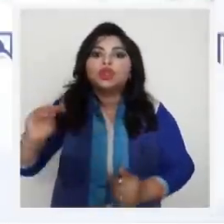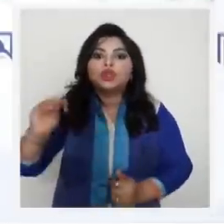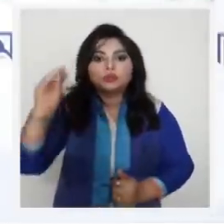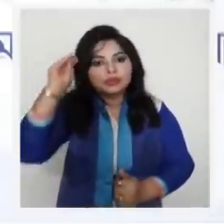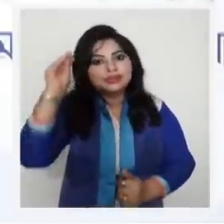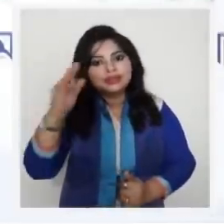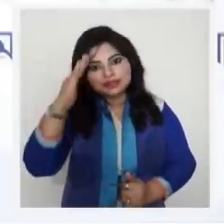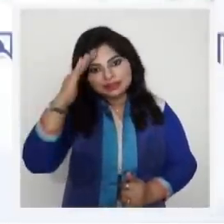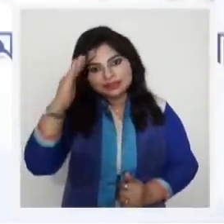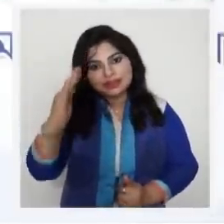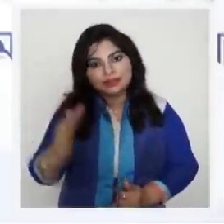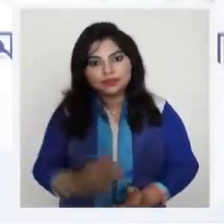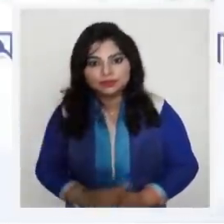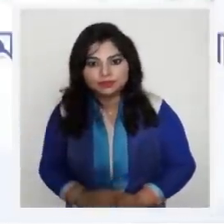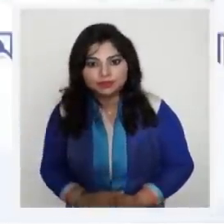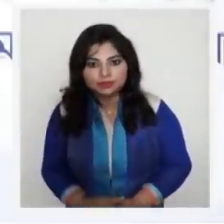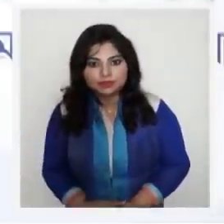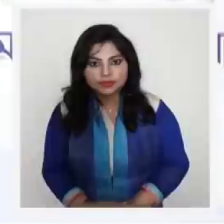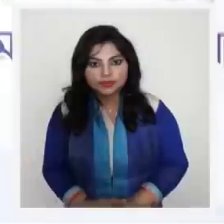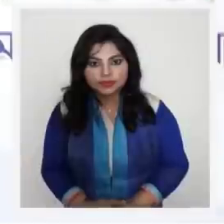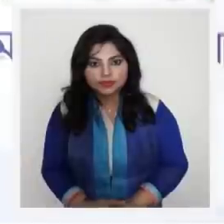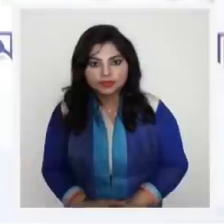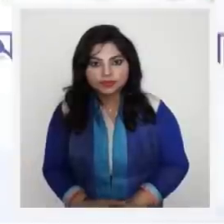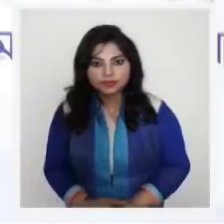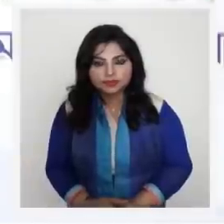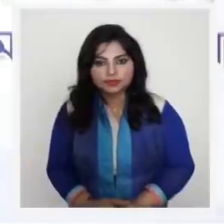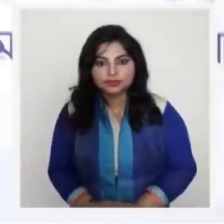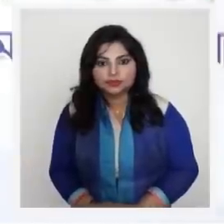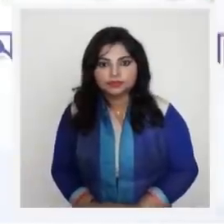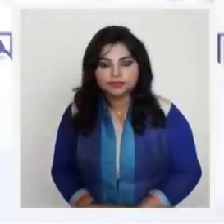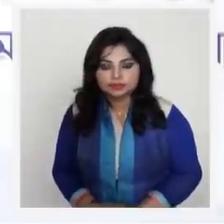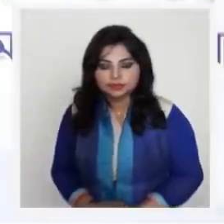সবাই ভালো থাকবেন, সুস্থ থাকবেন। সবাইকে অনেক ধন্যবাদ। আসসালামু আলাইকুম।